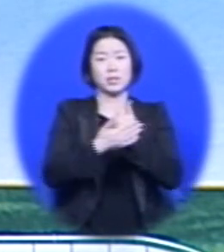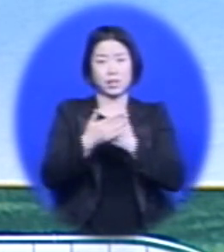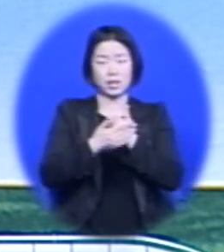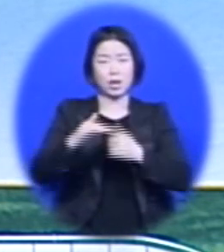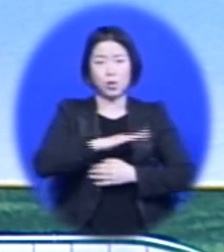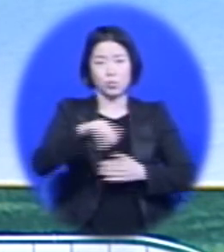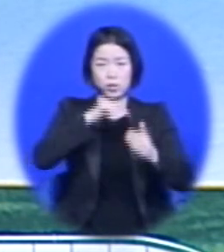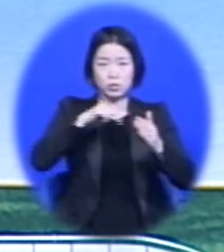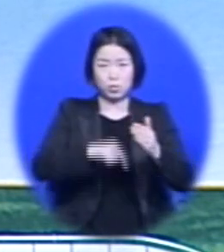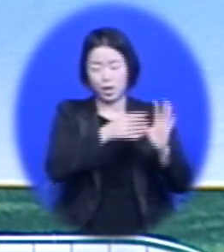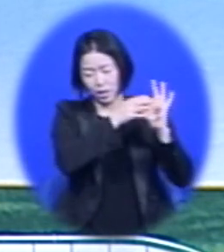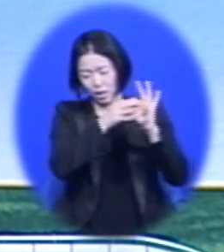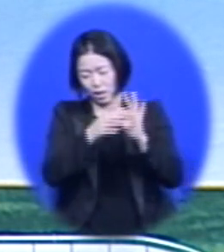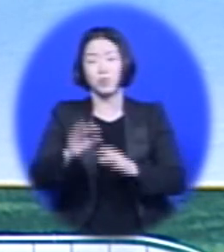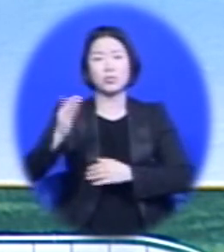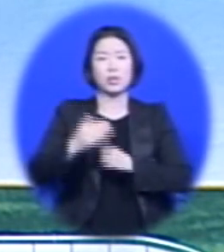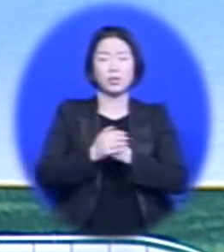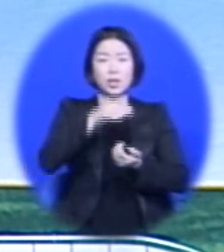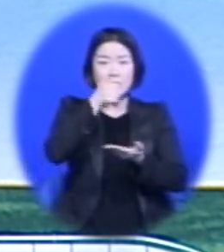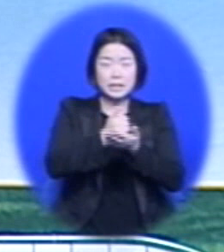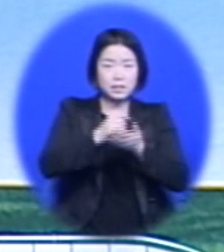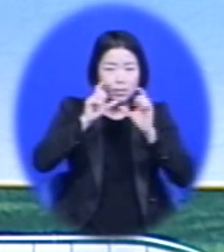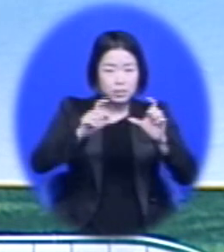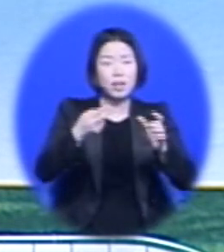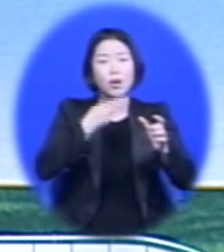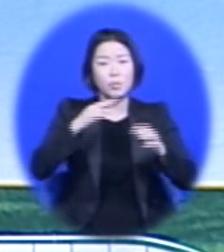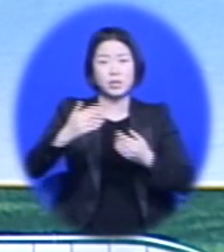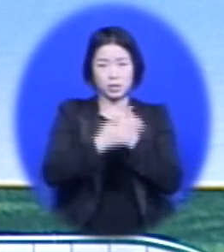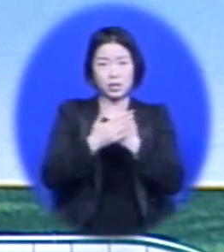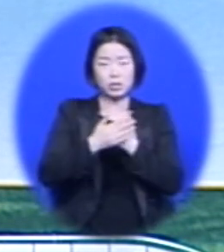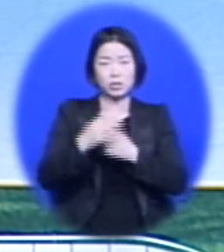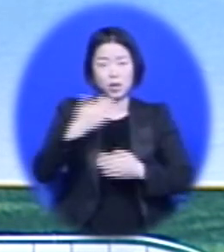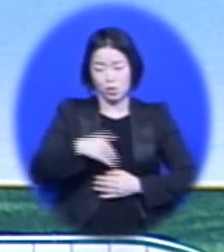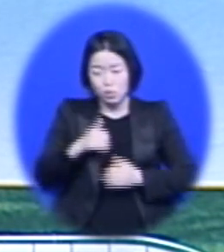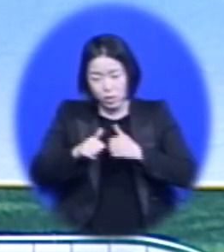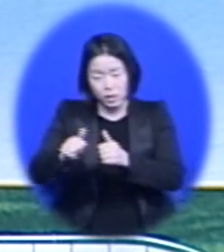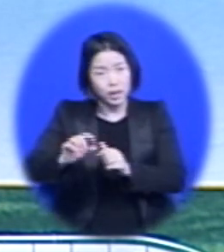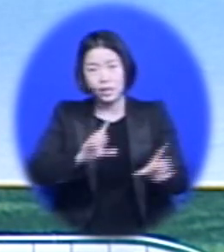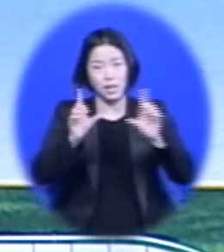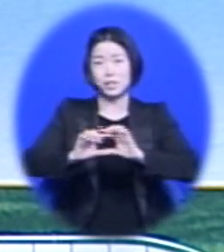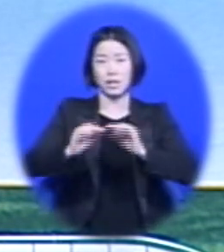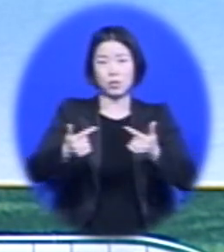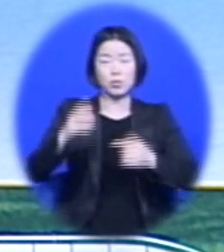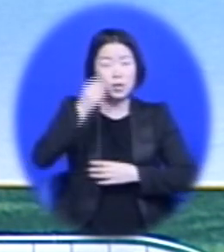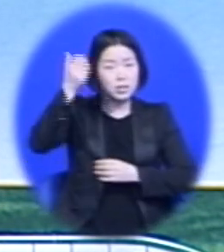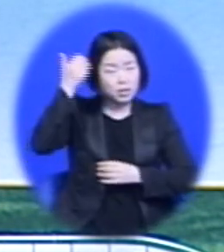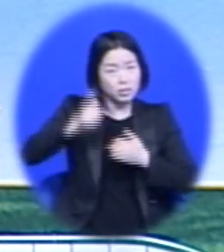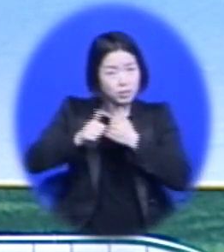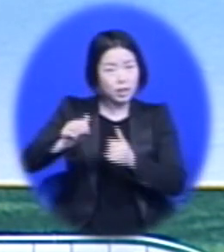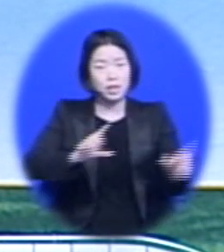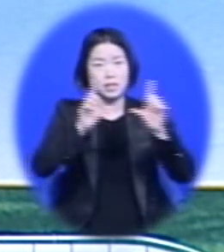계속됩니다. 정죄함이 없는 은혜는 우리가 육신을 따라 살지 않고 성령을 따라 사는 가운데 우리